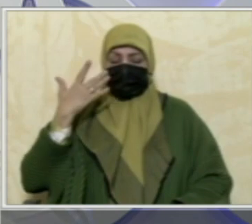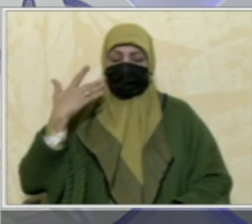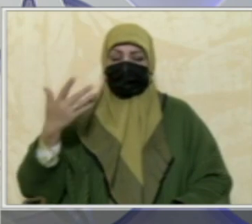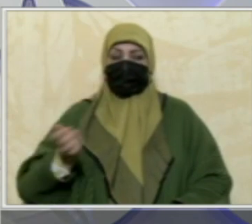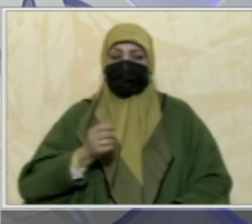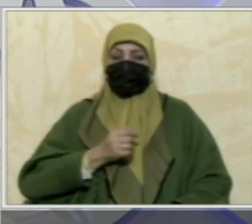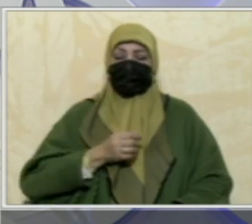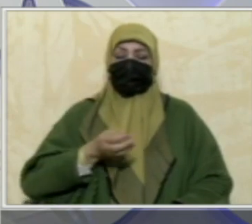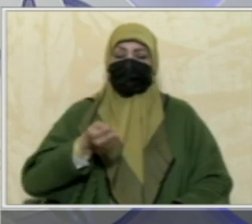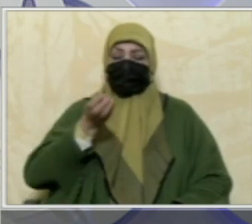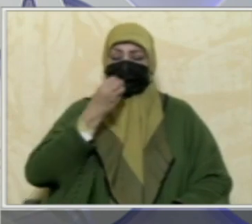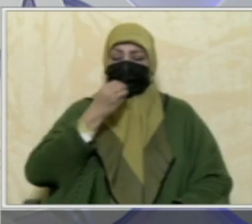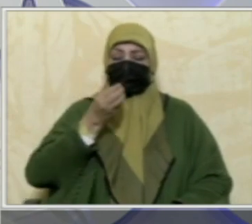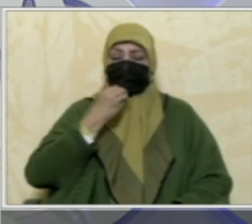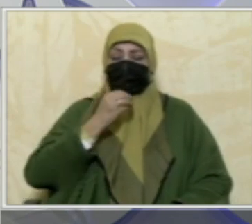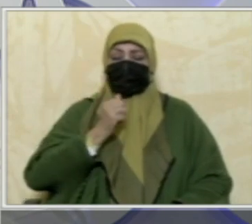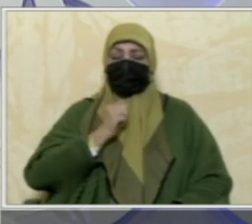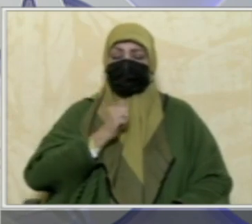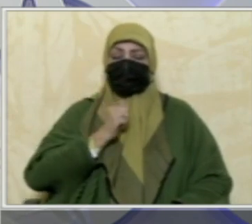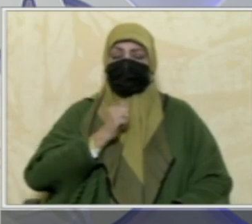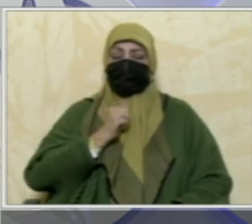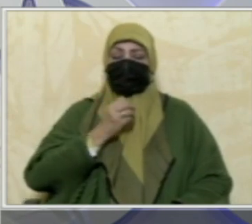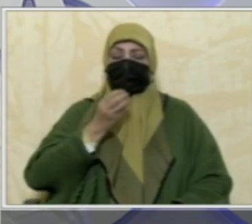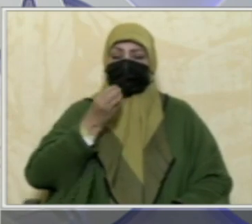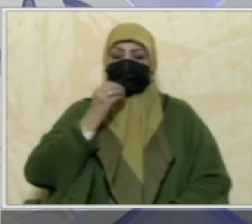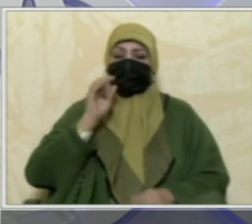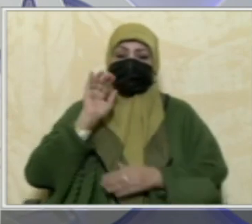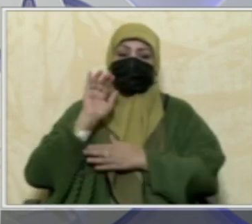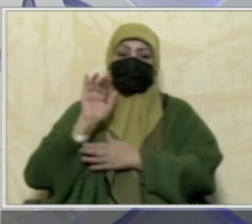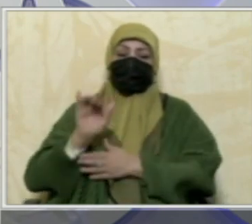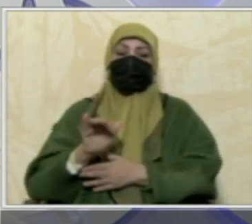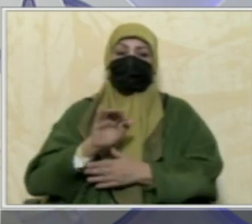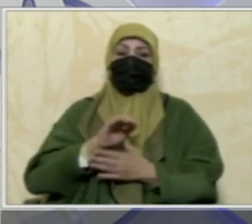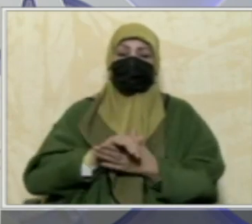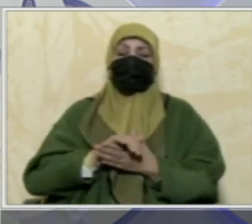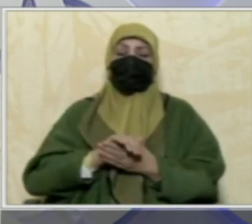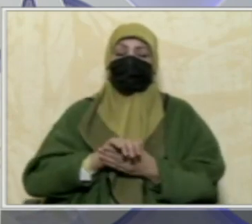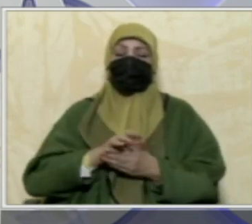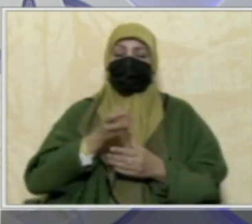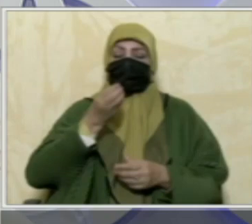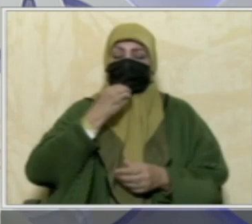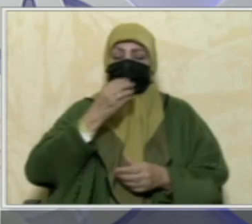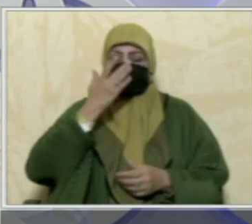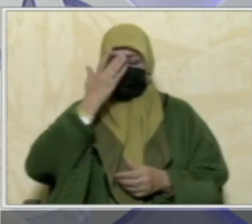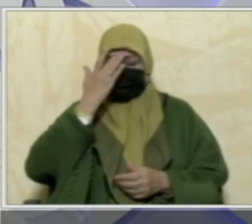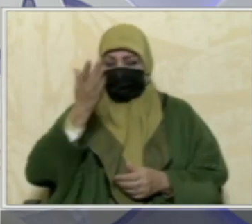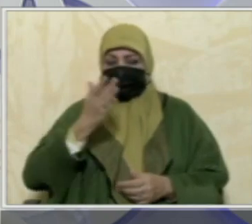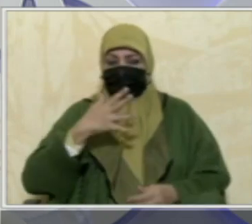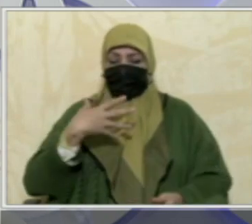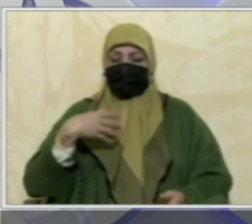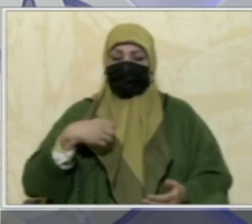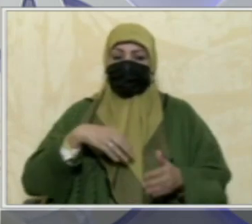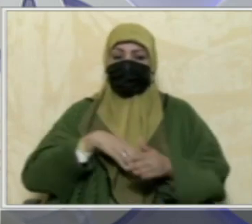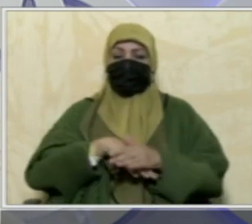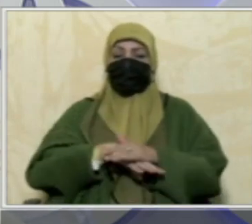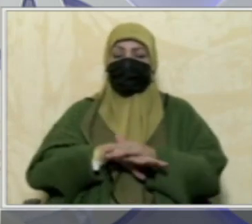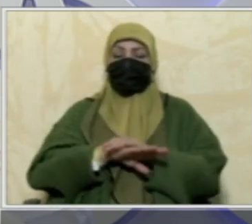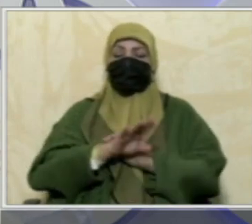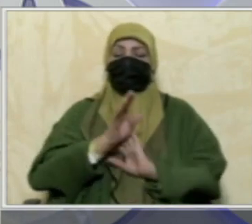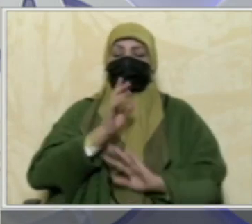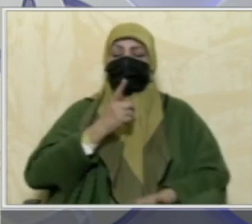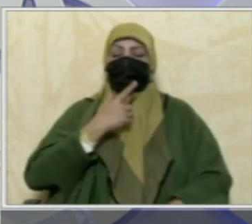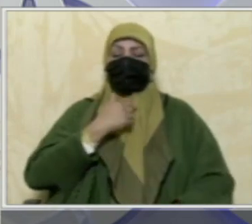واطعموا او وقفكم وتصدقوا وادخروا وبالتالي يستحب فئه ثلاثه لكن الصدقه